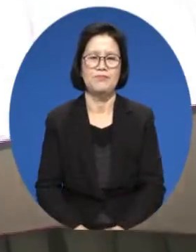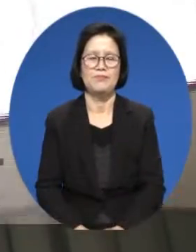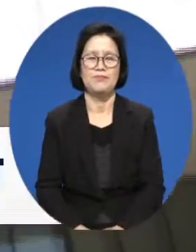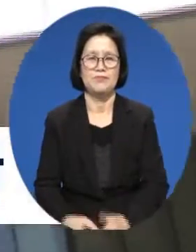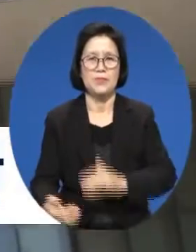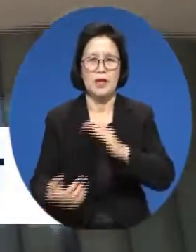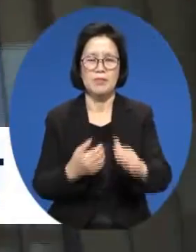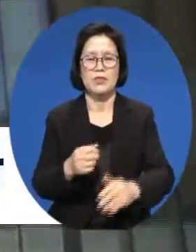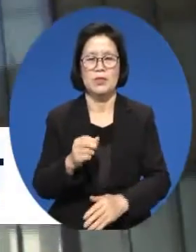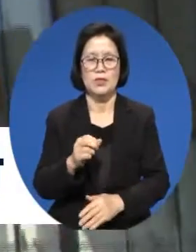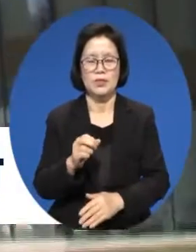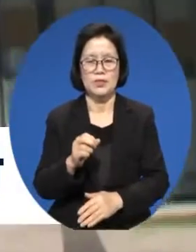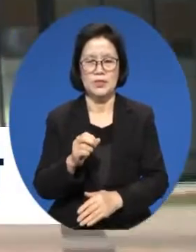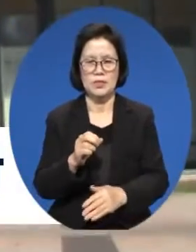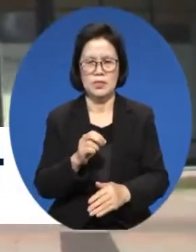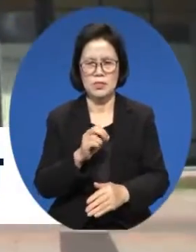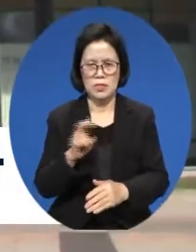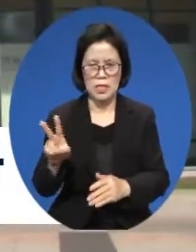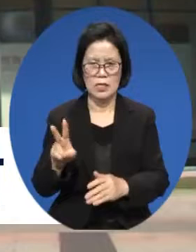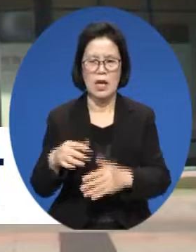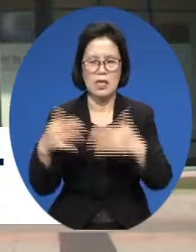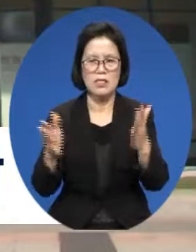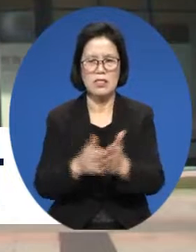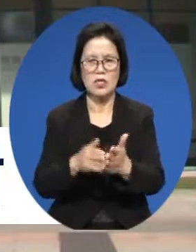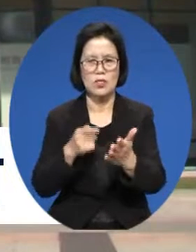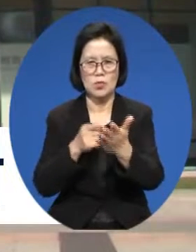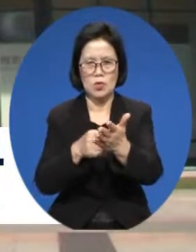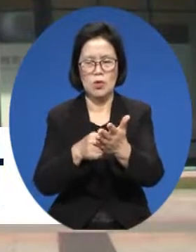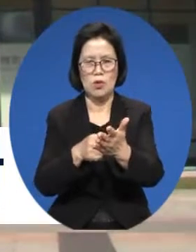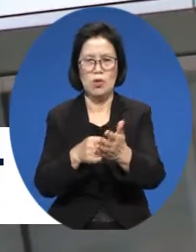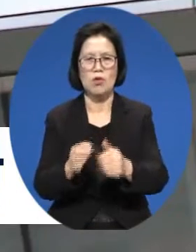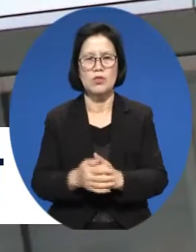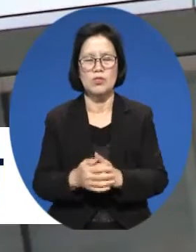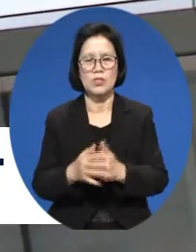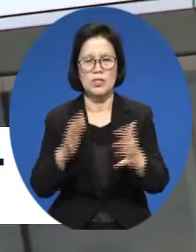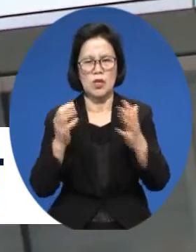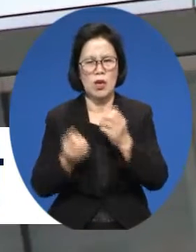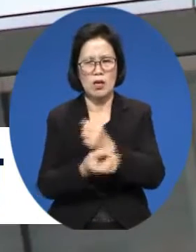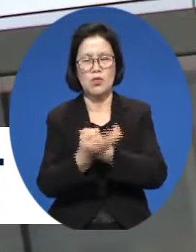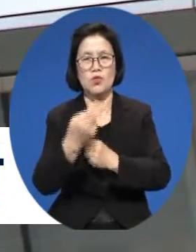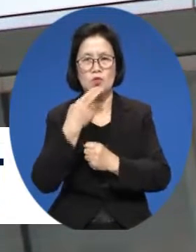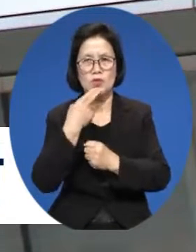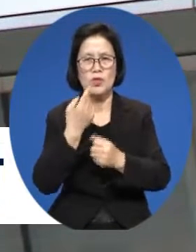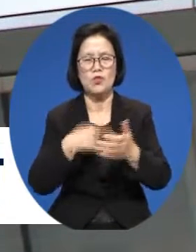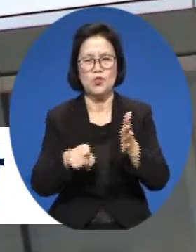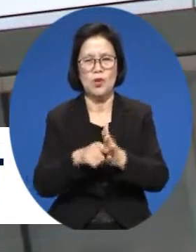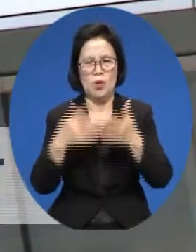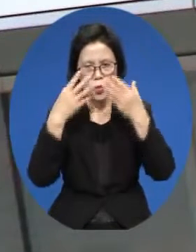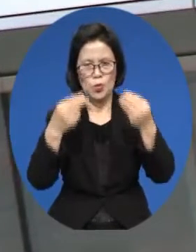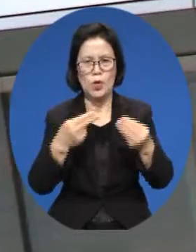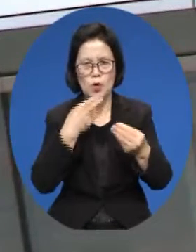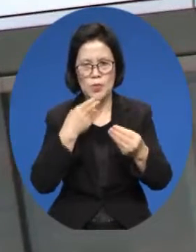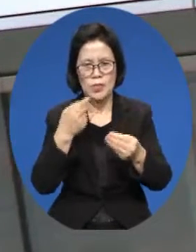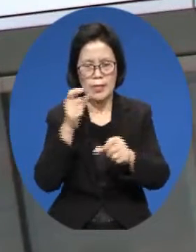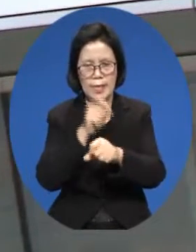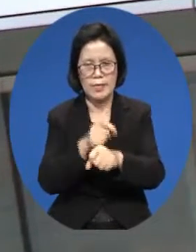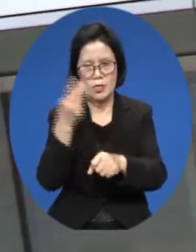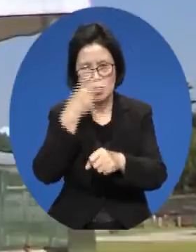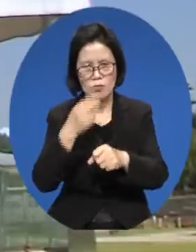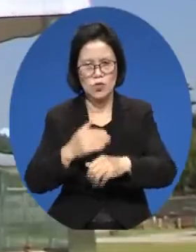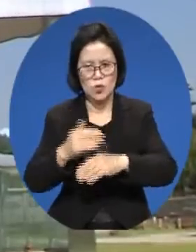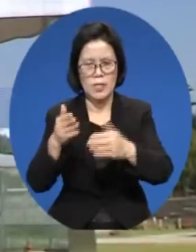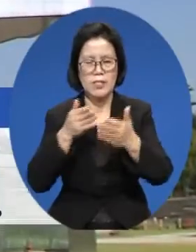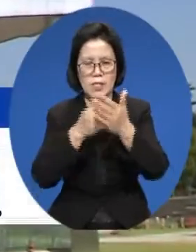앞서 야당은 정치공세 논란을 피하고 검찰과 경찰 수사에 영향을 주지 않기 위해 비공개 행정사무 조사를 제안했을 및